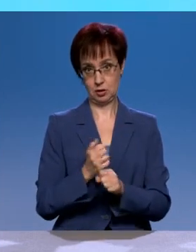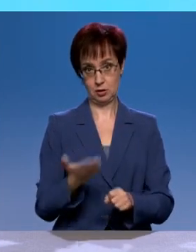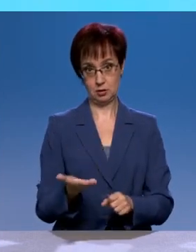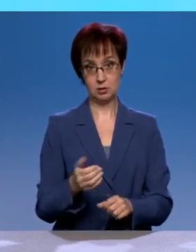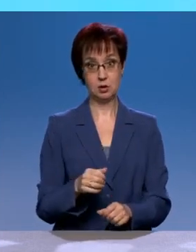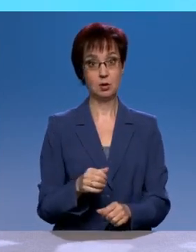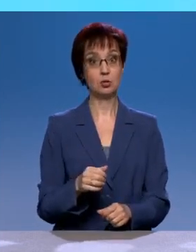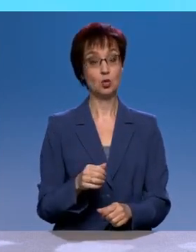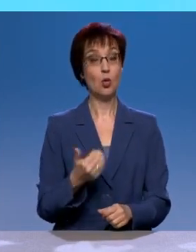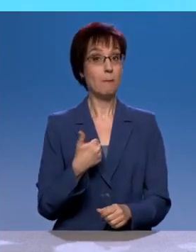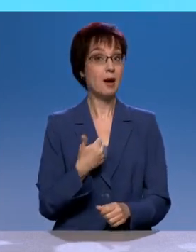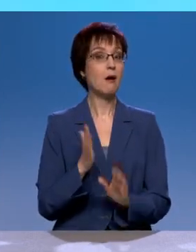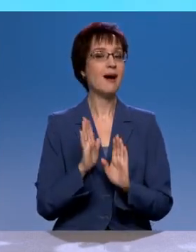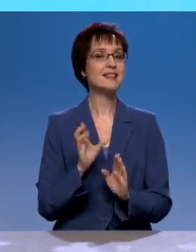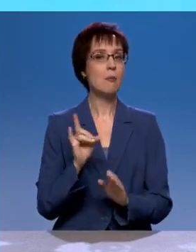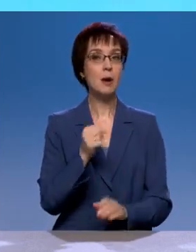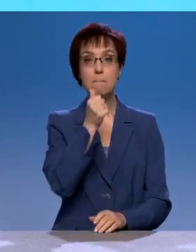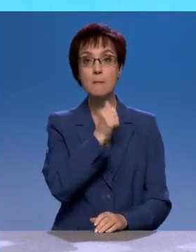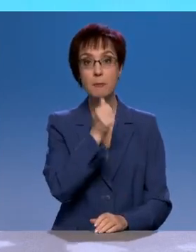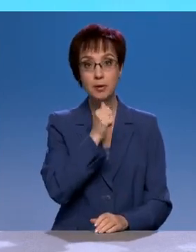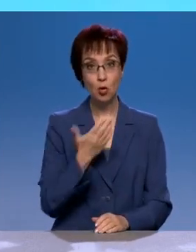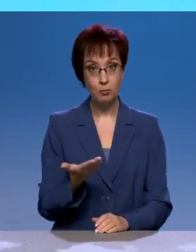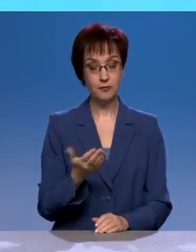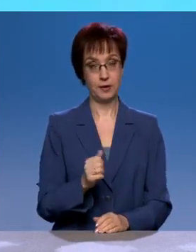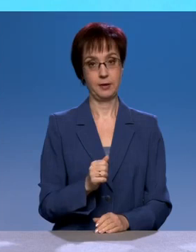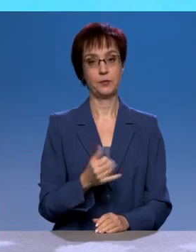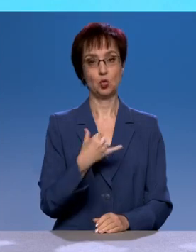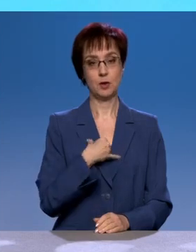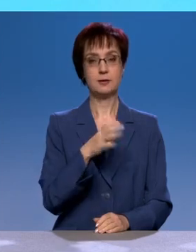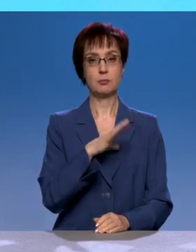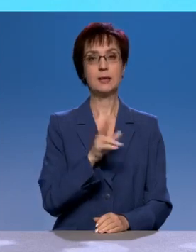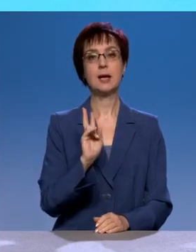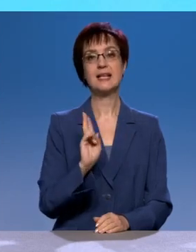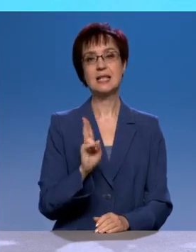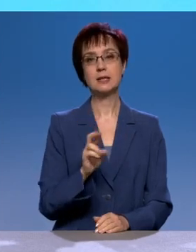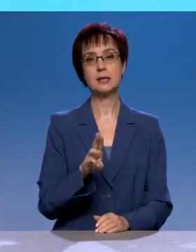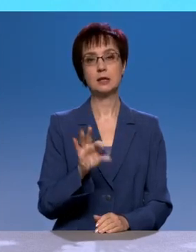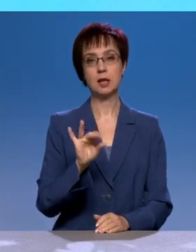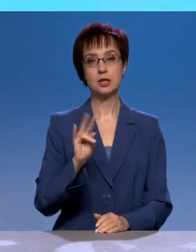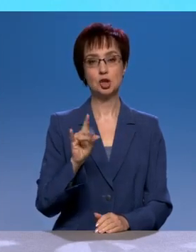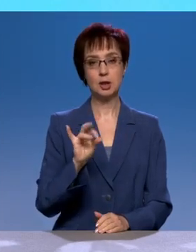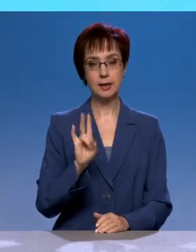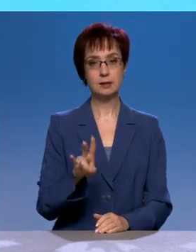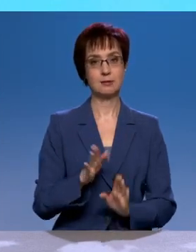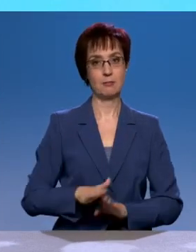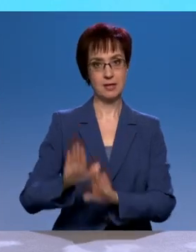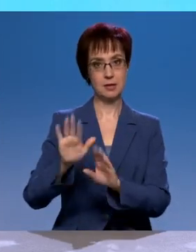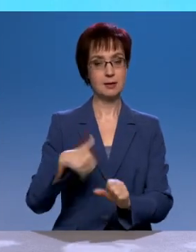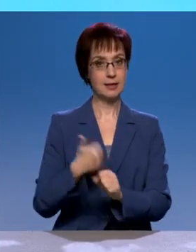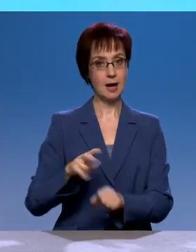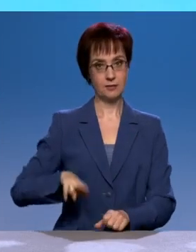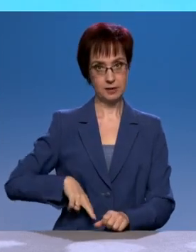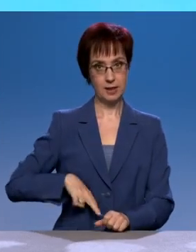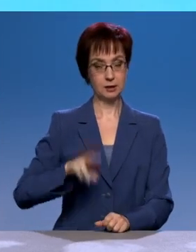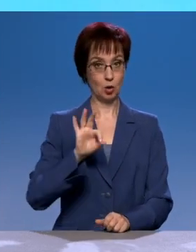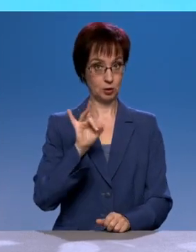попробовали, что называется. Спасибо. У нас в студии был Константин Точилин, заместитель генерального директора ОТР, основатель, автор программы